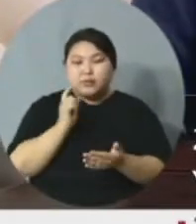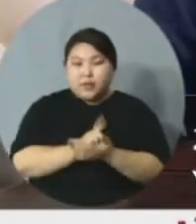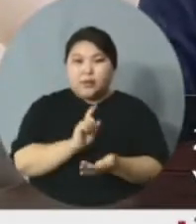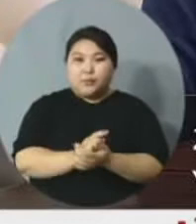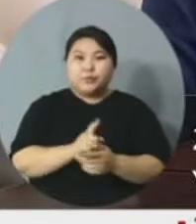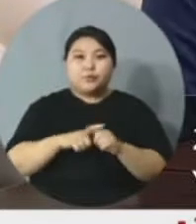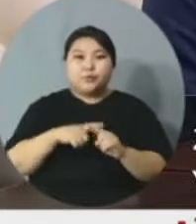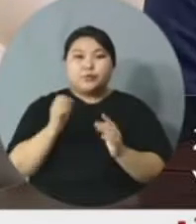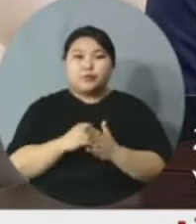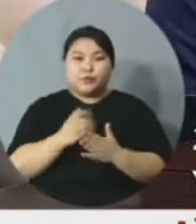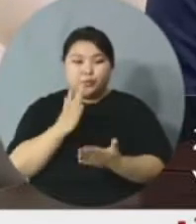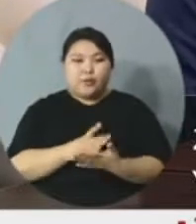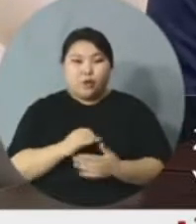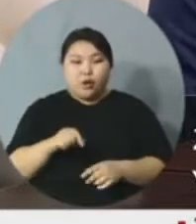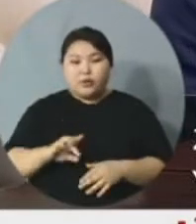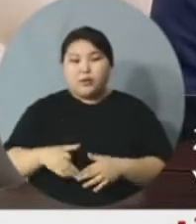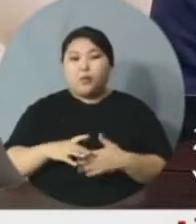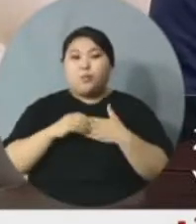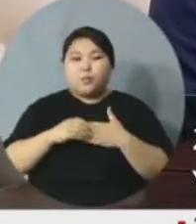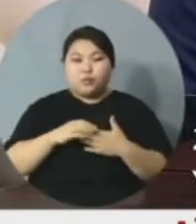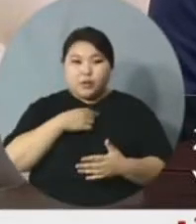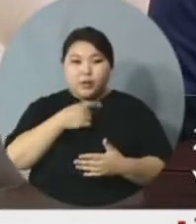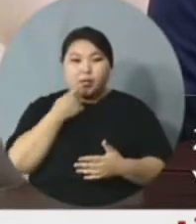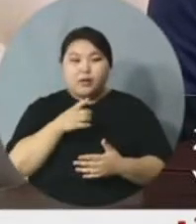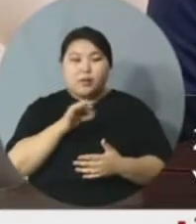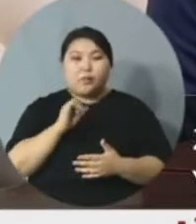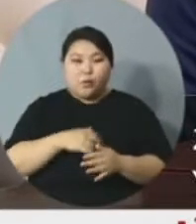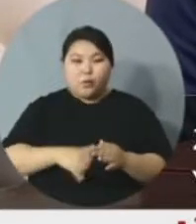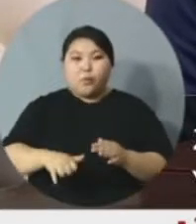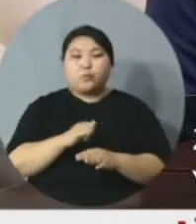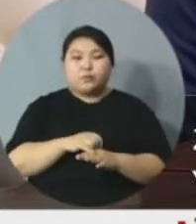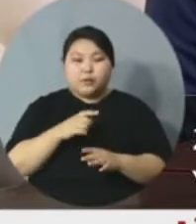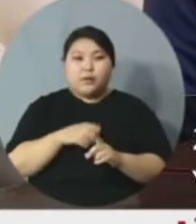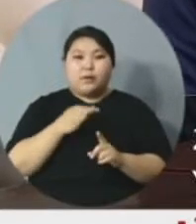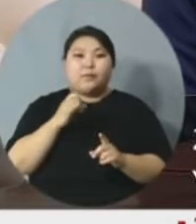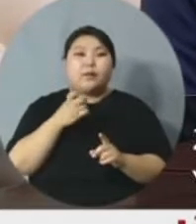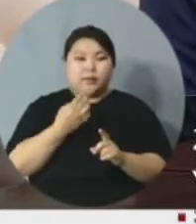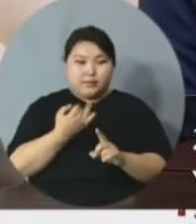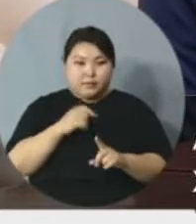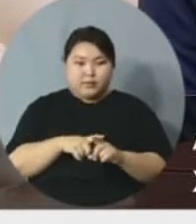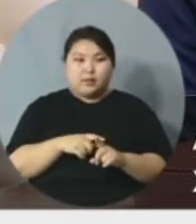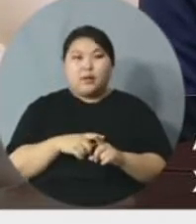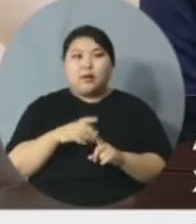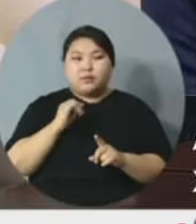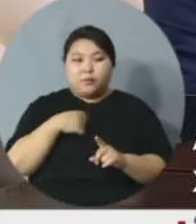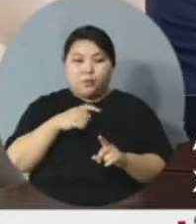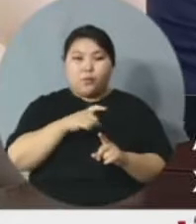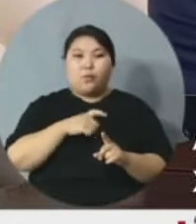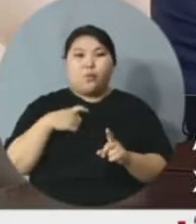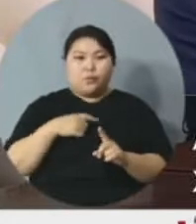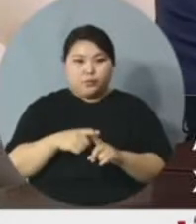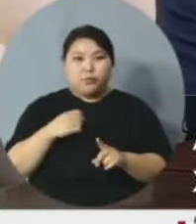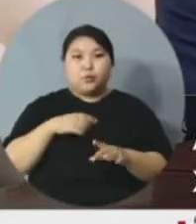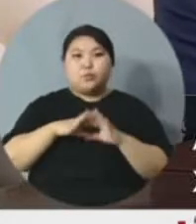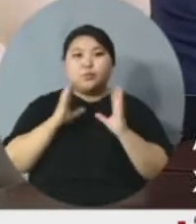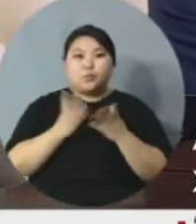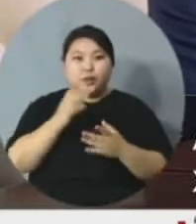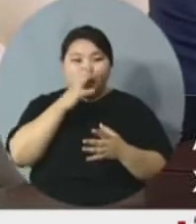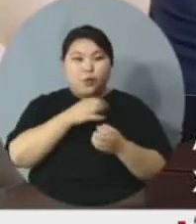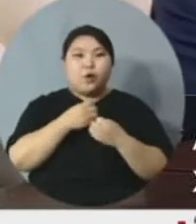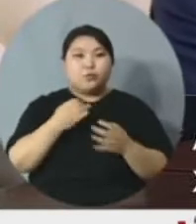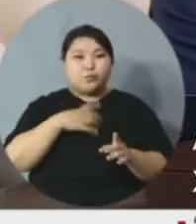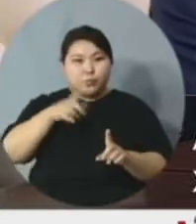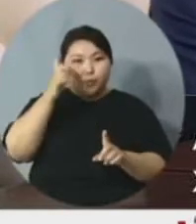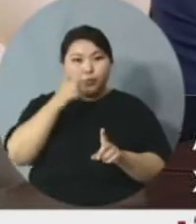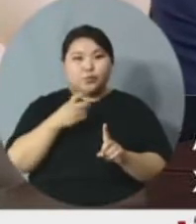байна. Одоо яг бодтой хэлэхэд улсын өмлөг за хувийн одоо өмлөгүүд рүү маш